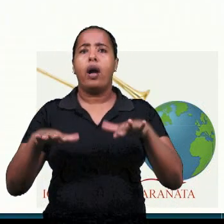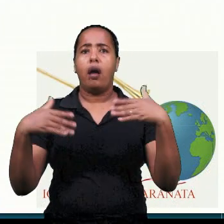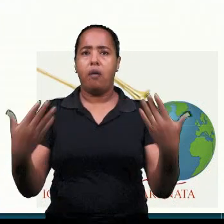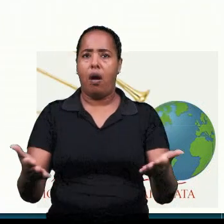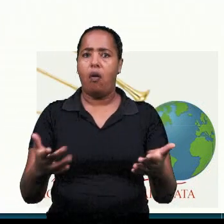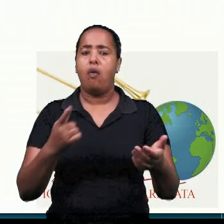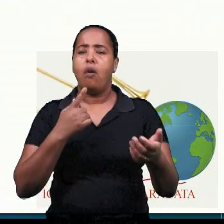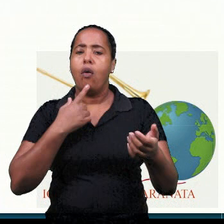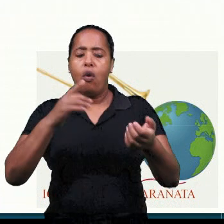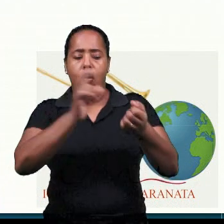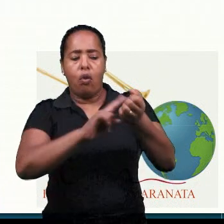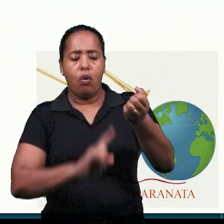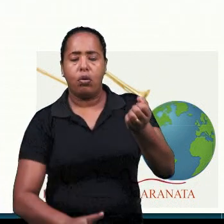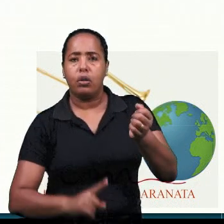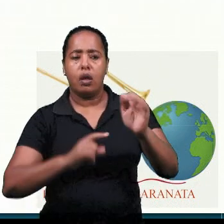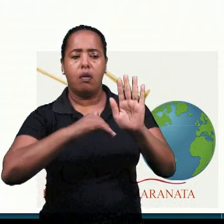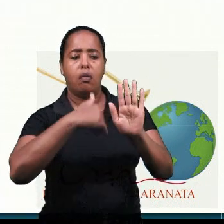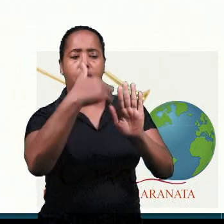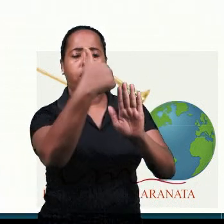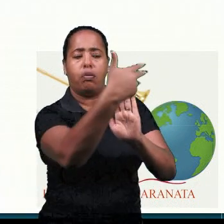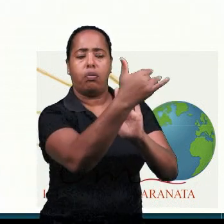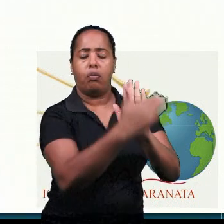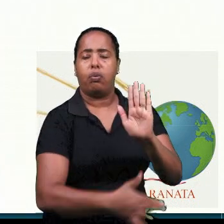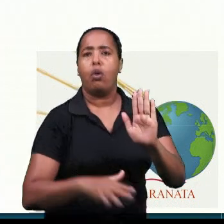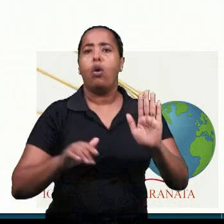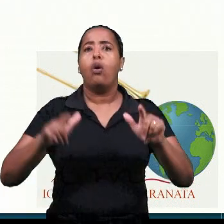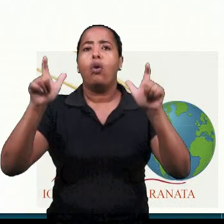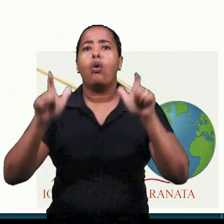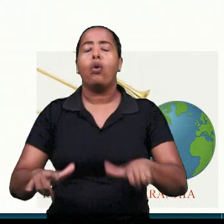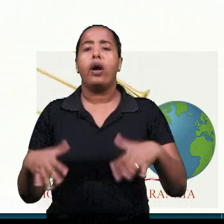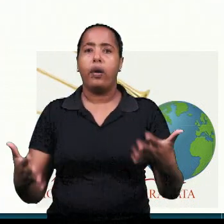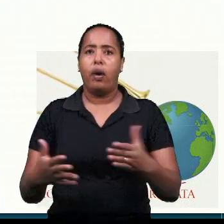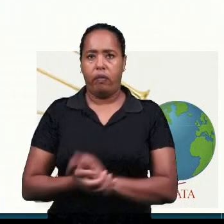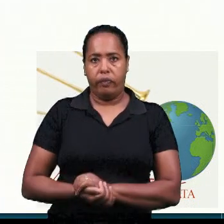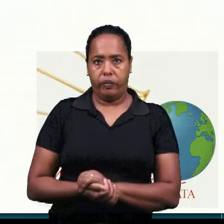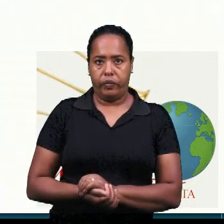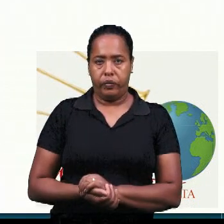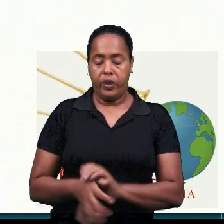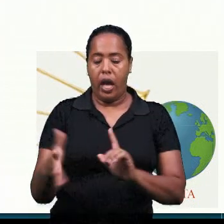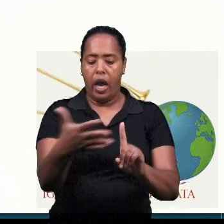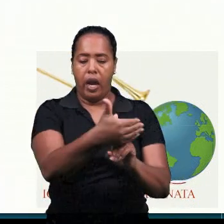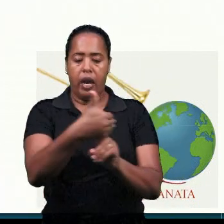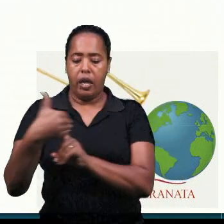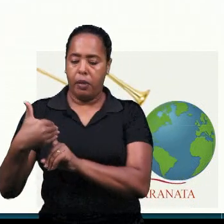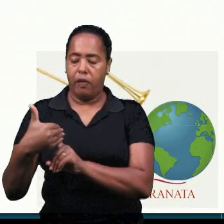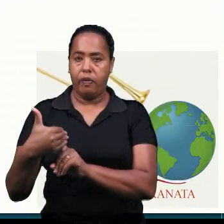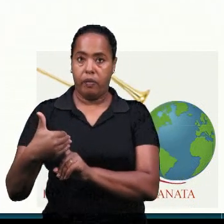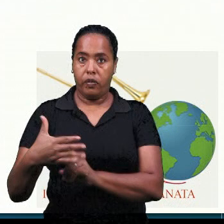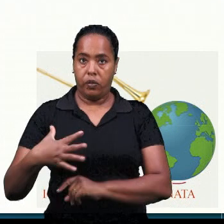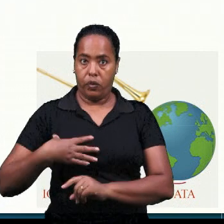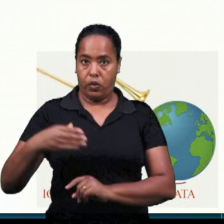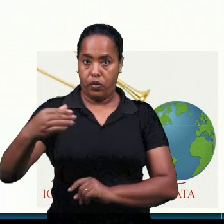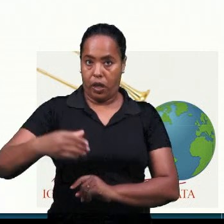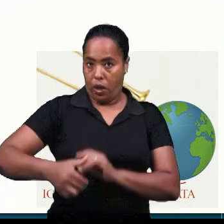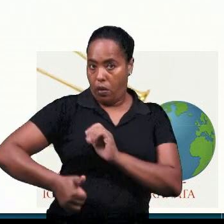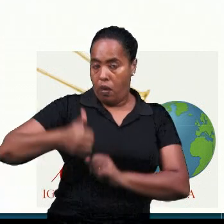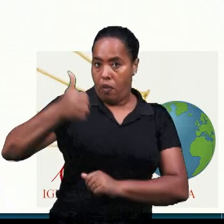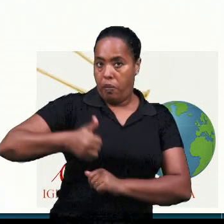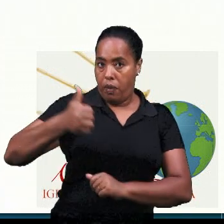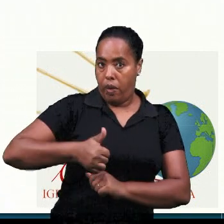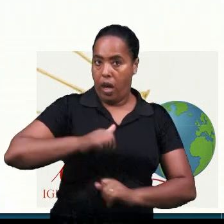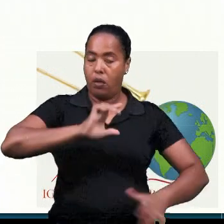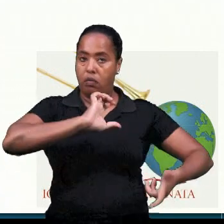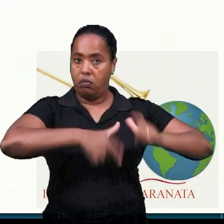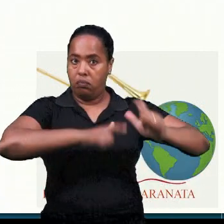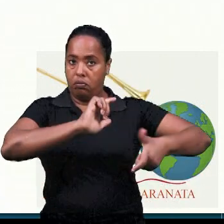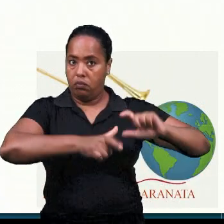être passé. La réponse est là. La réponse est délivrance de la mort pour les premiers-nés